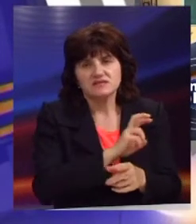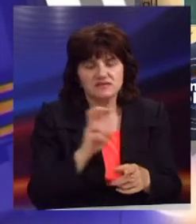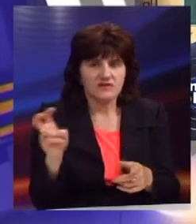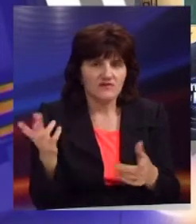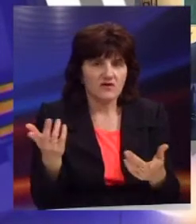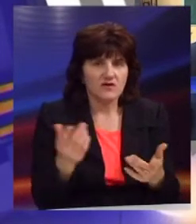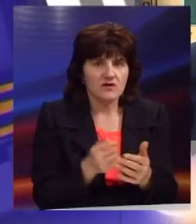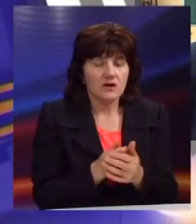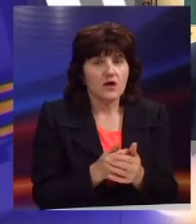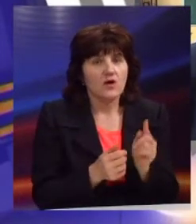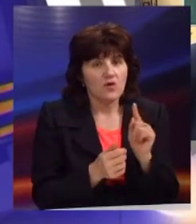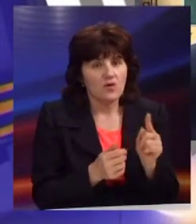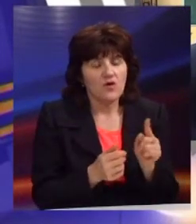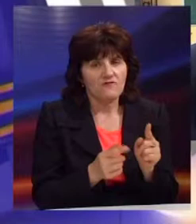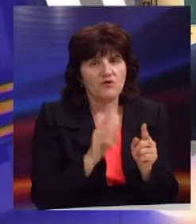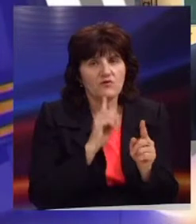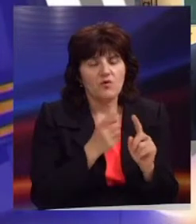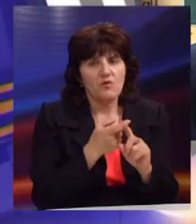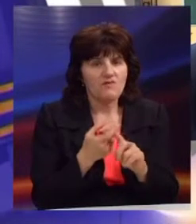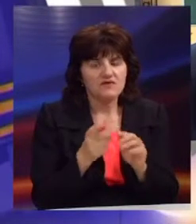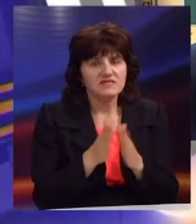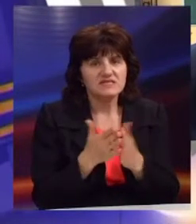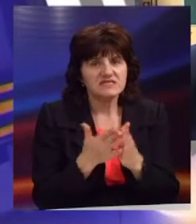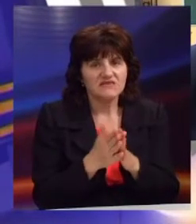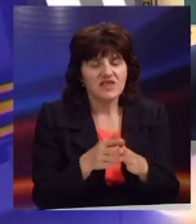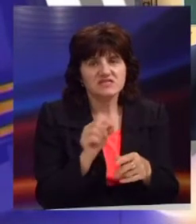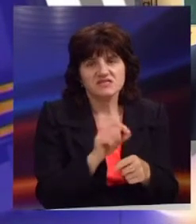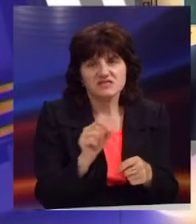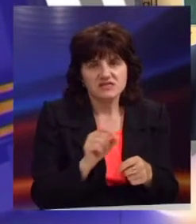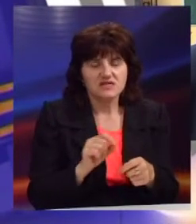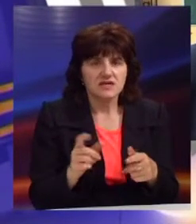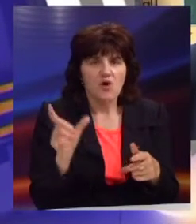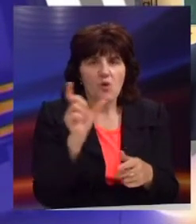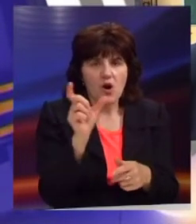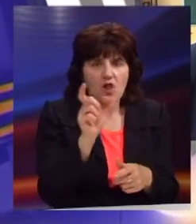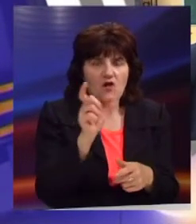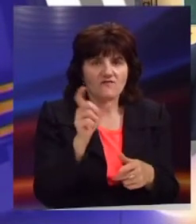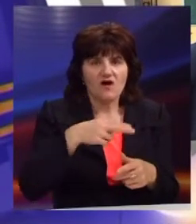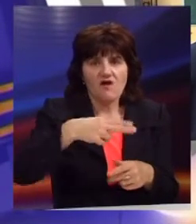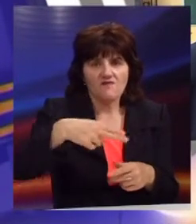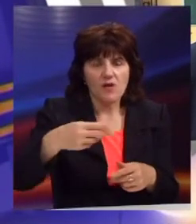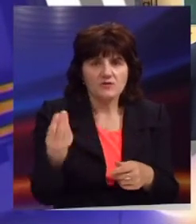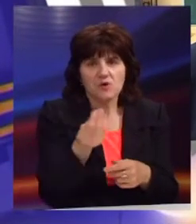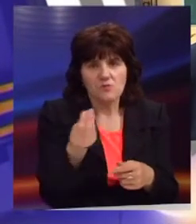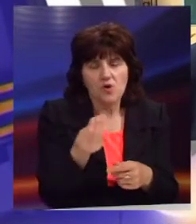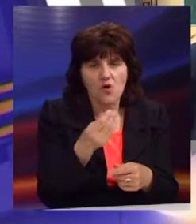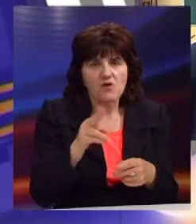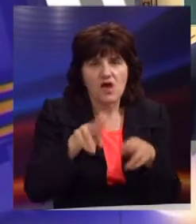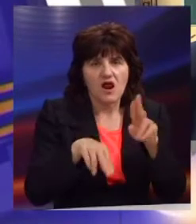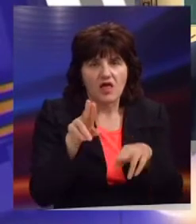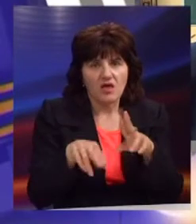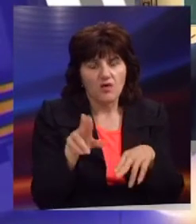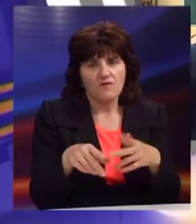nekako i rešava, ali ovaj deo koji se tiče pribora, znači od svesaka, olovaka, flomastera, pribora za